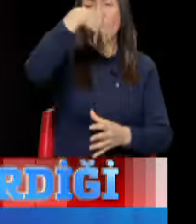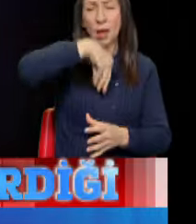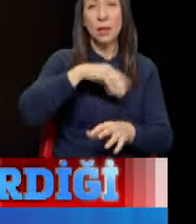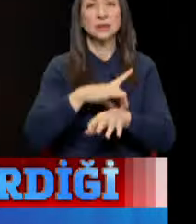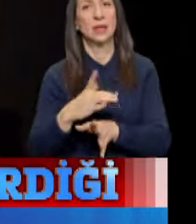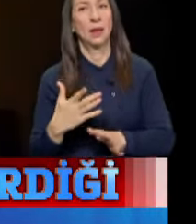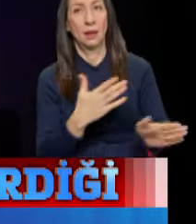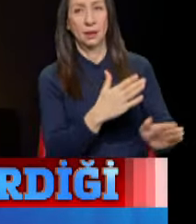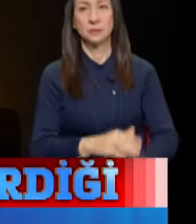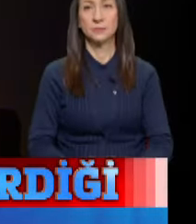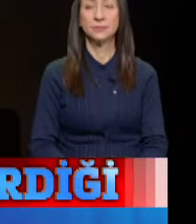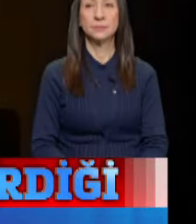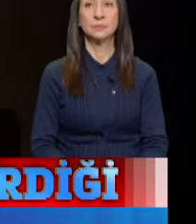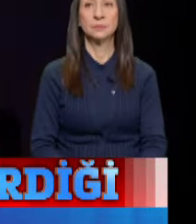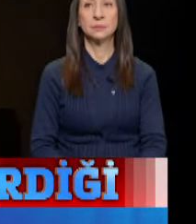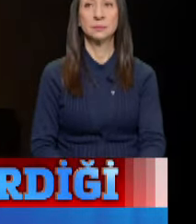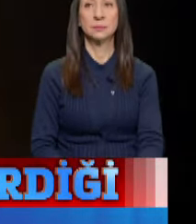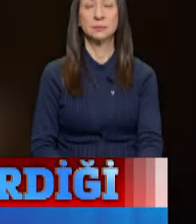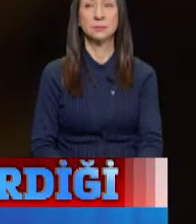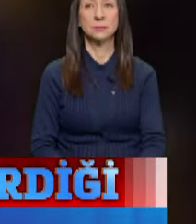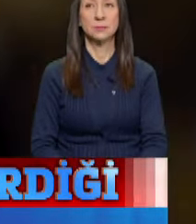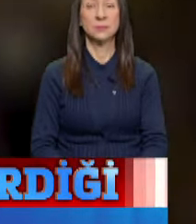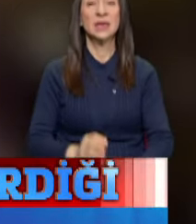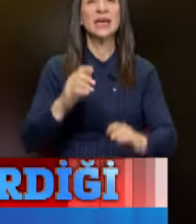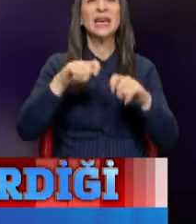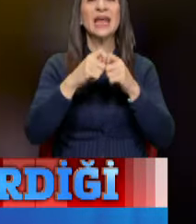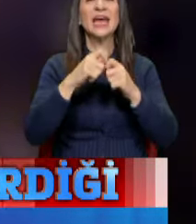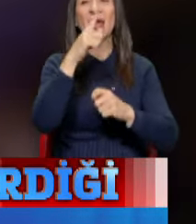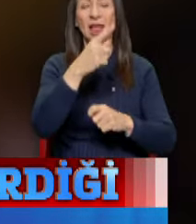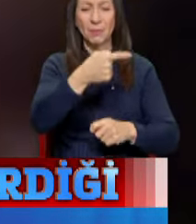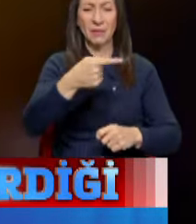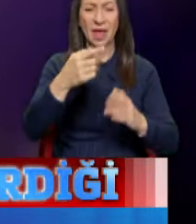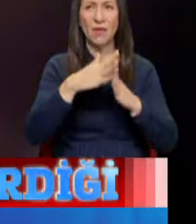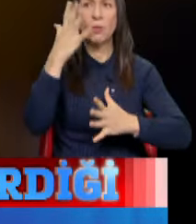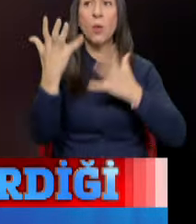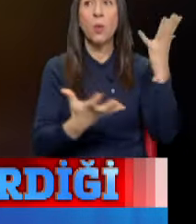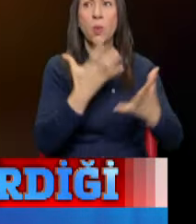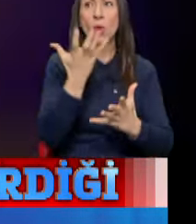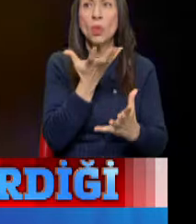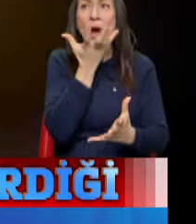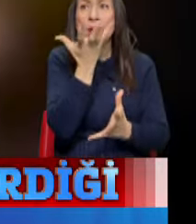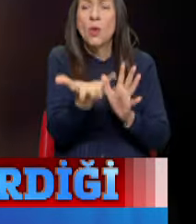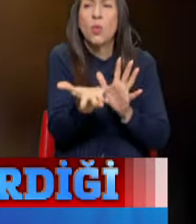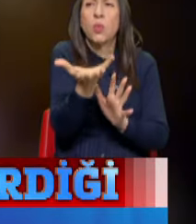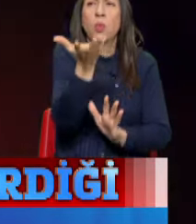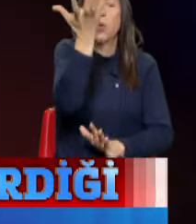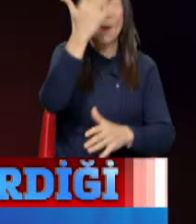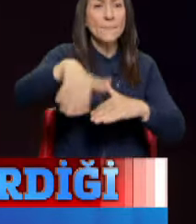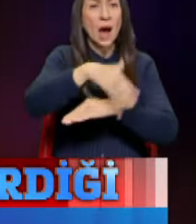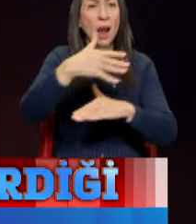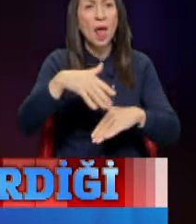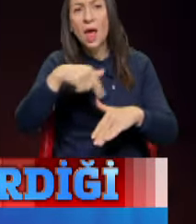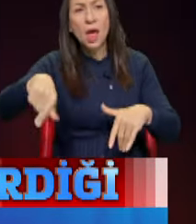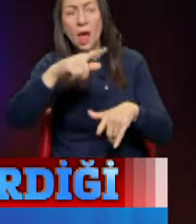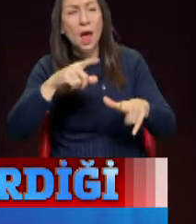hastaneye kaldırıldı üst tarafına bakur Kırıkkale'de tek katlı ev alevlere teslim oldu dumanların yükseldiğini gören